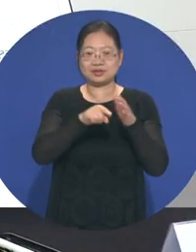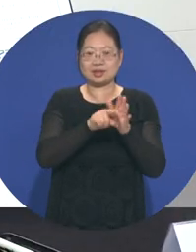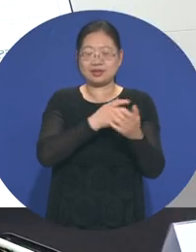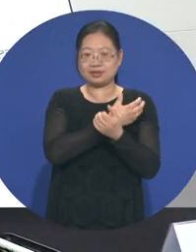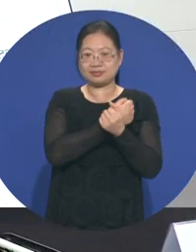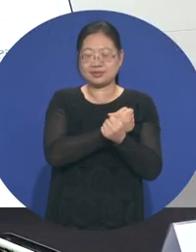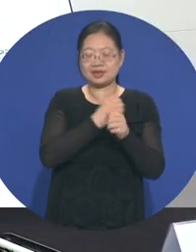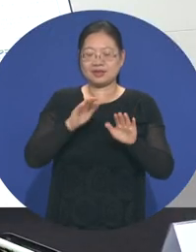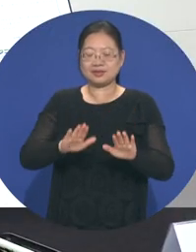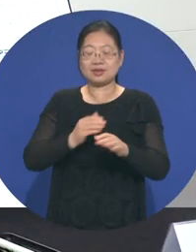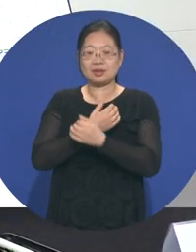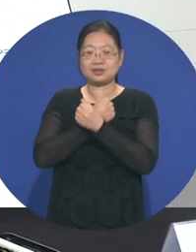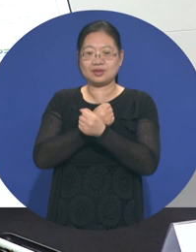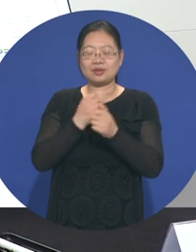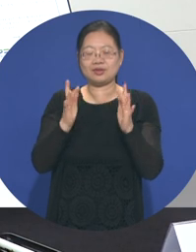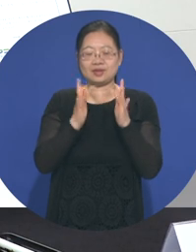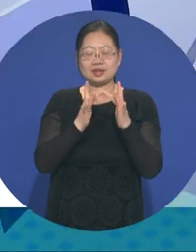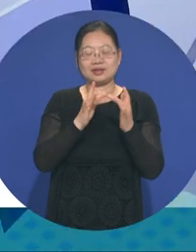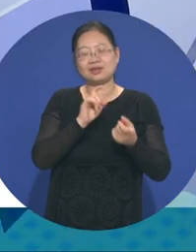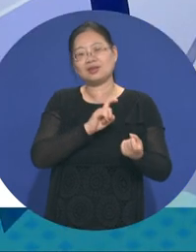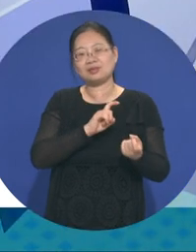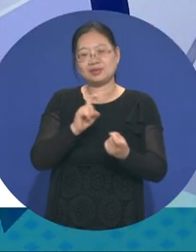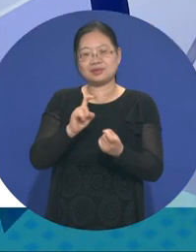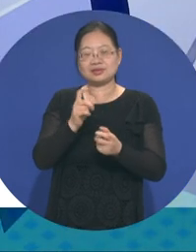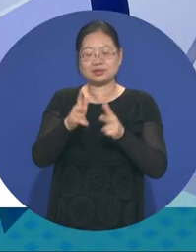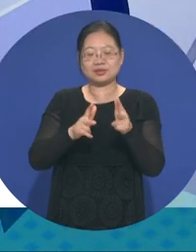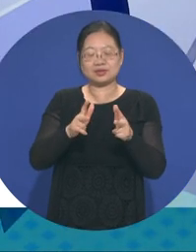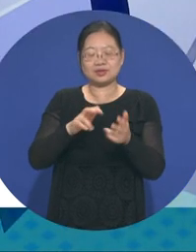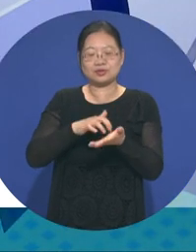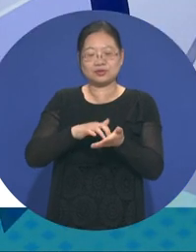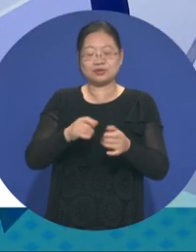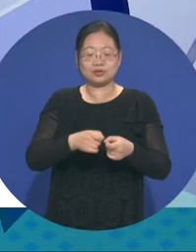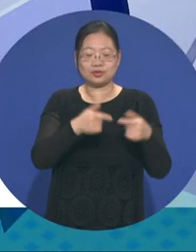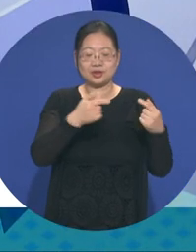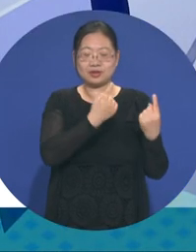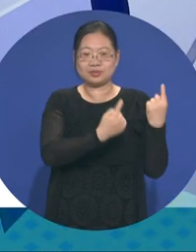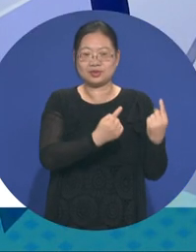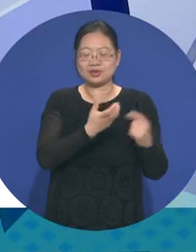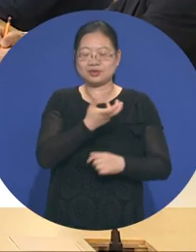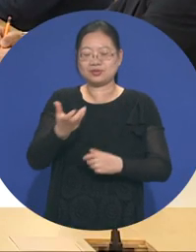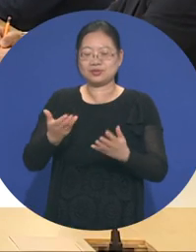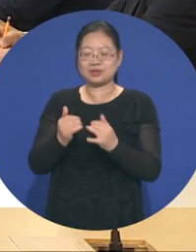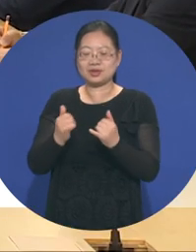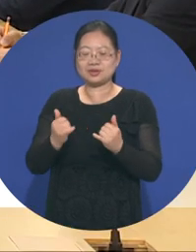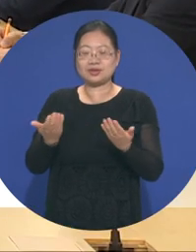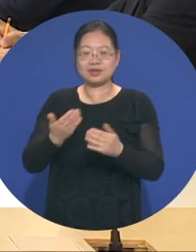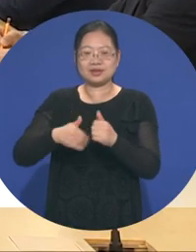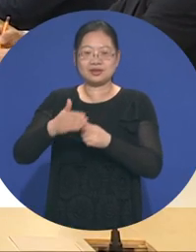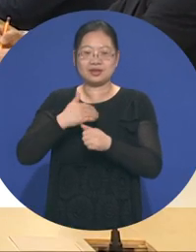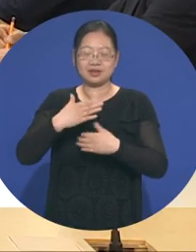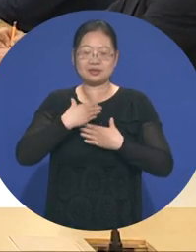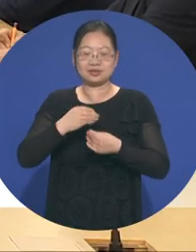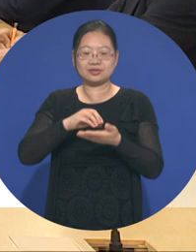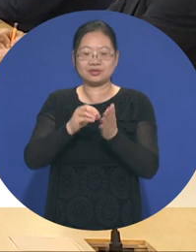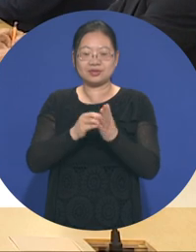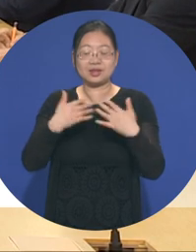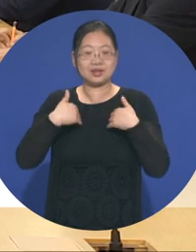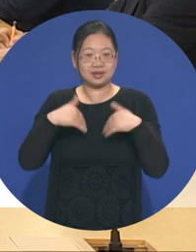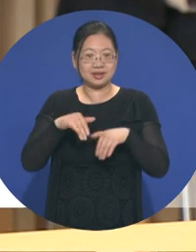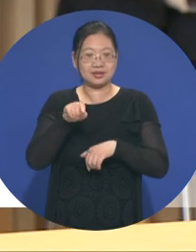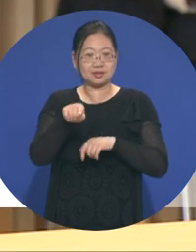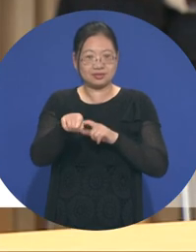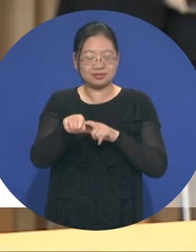협약을 체결했습니다 이번 협약은 온라인 배달 산업의 양적 성장에 비해 이동노동자의 노동환경과